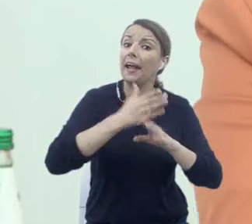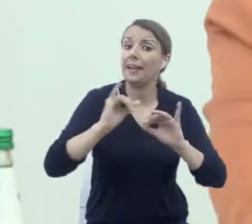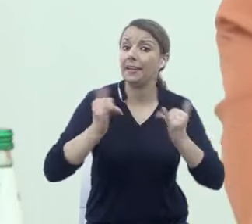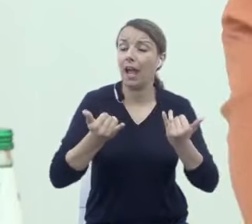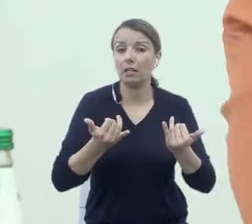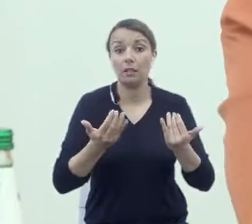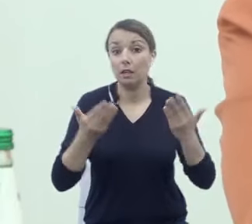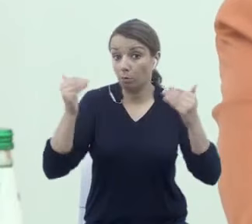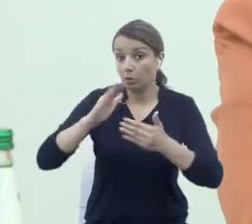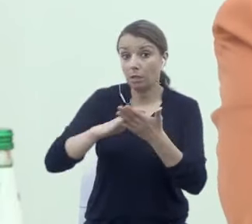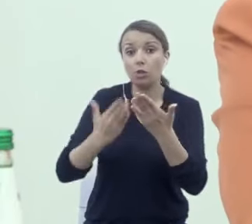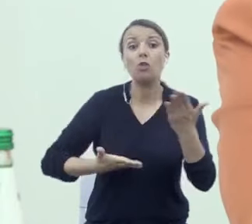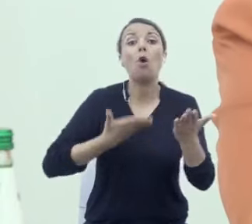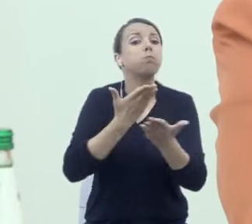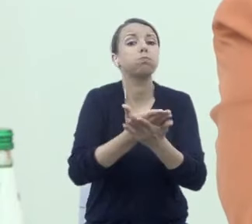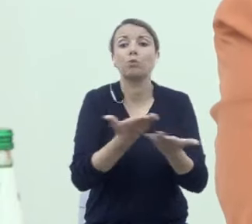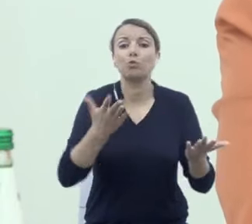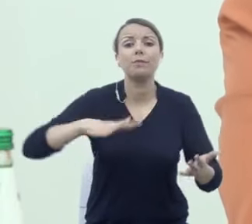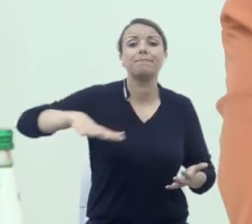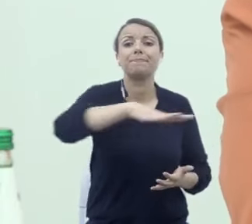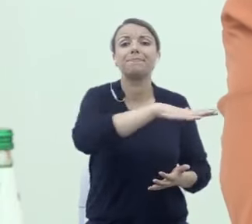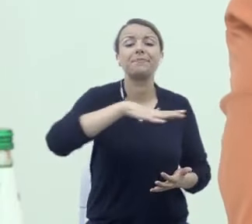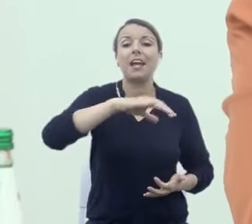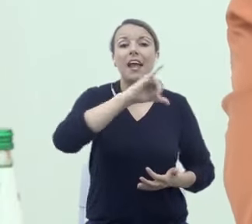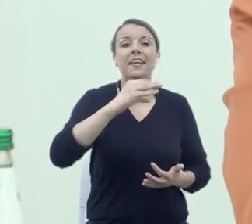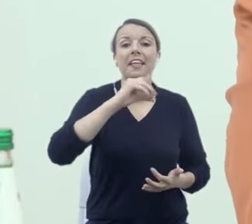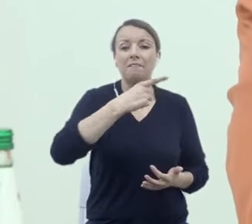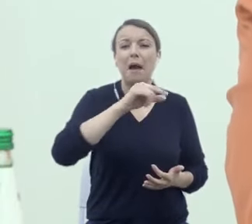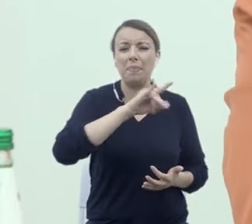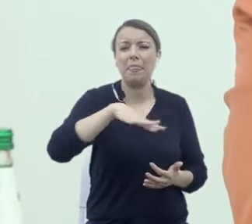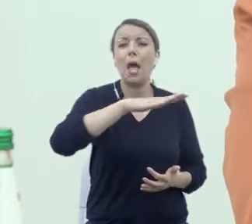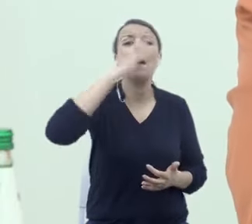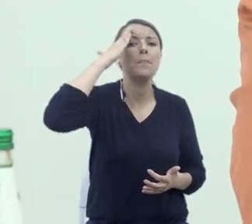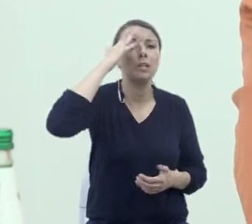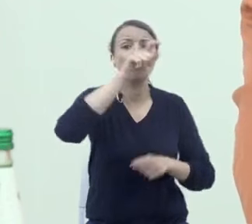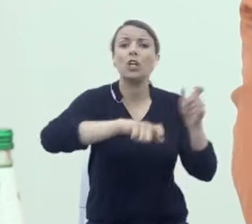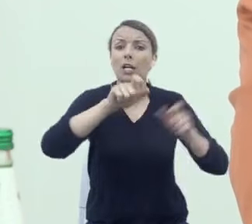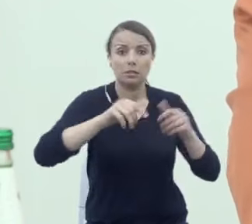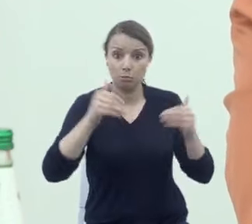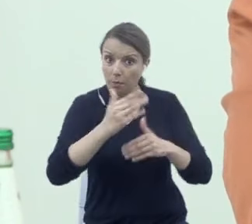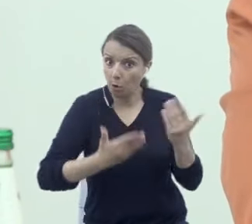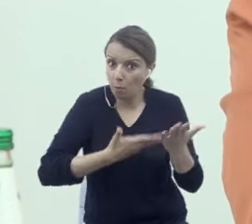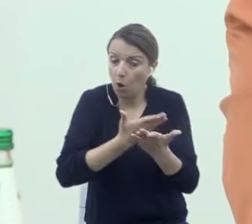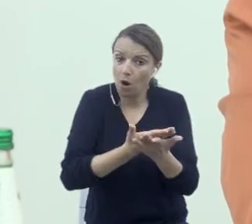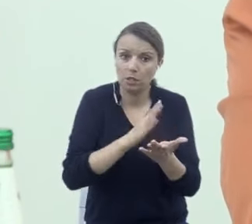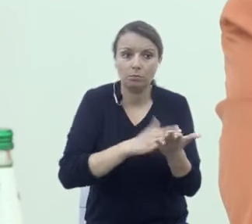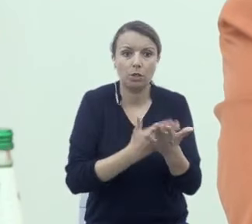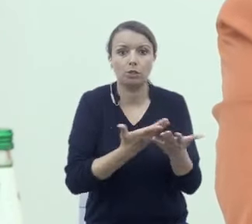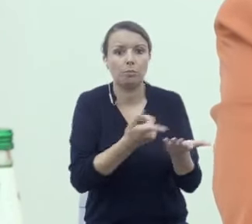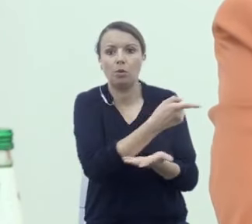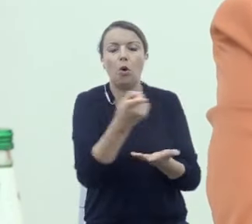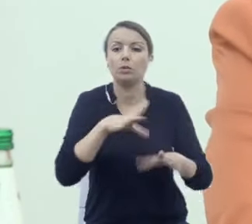zaoferować jedwabianom, żeby może doszło do jakiegoś, nie wiem, czy pojednania może z